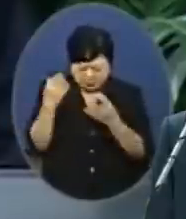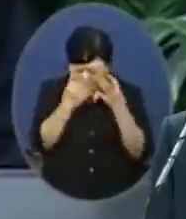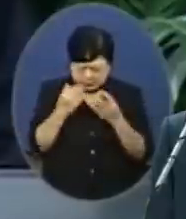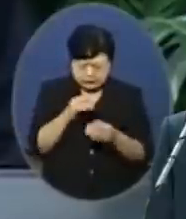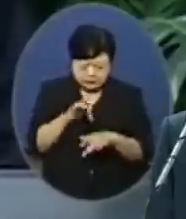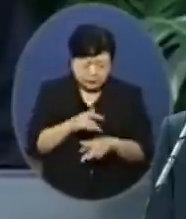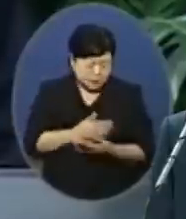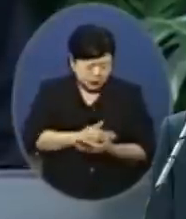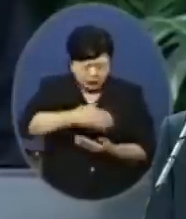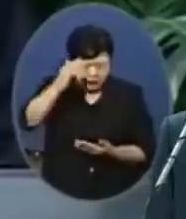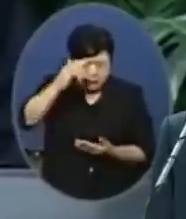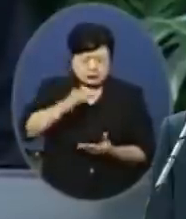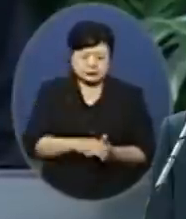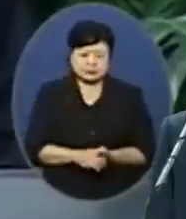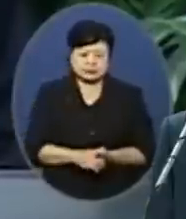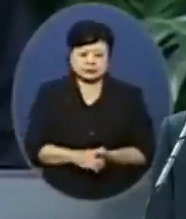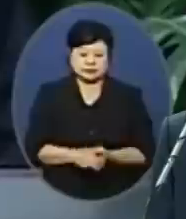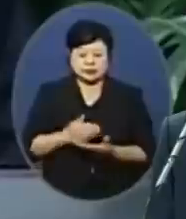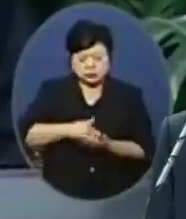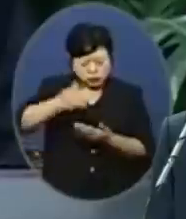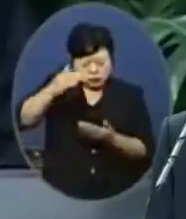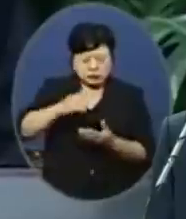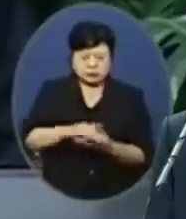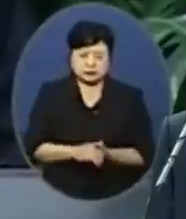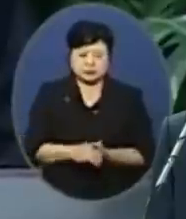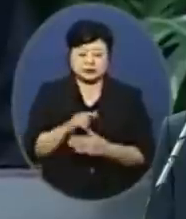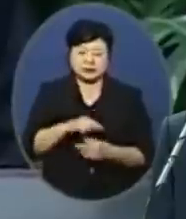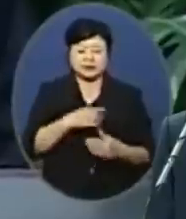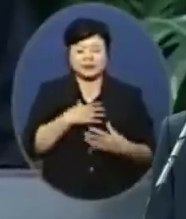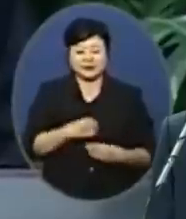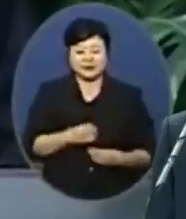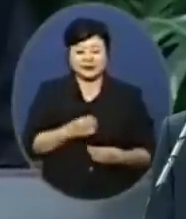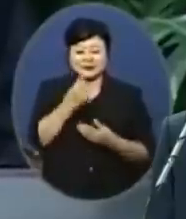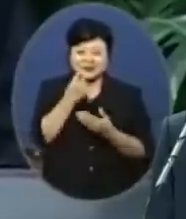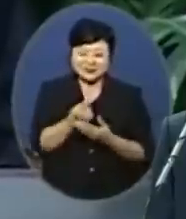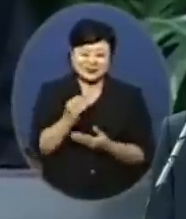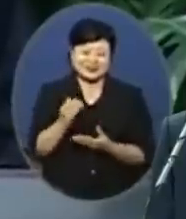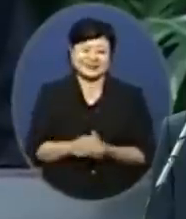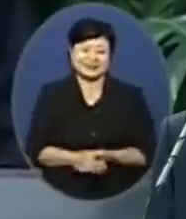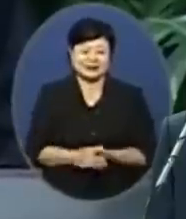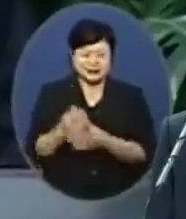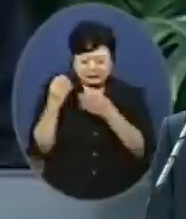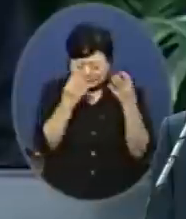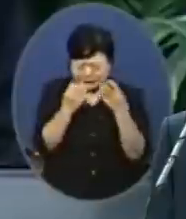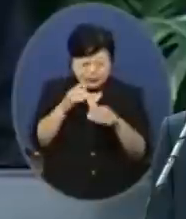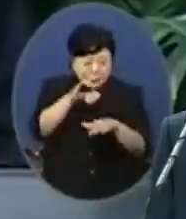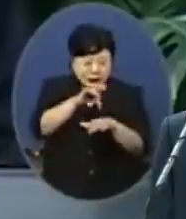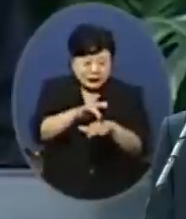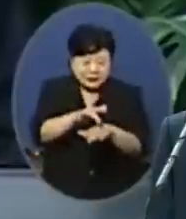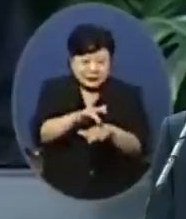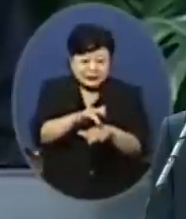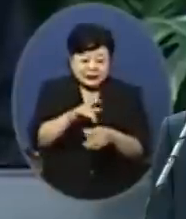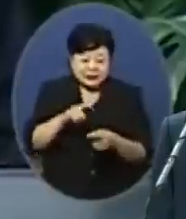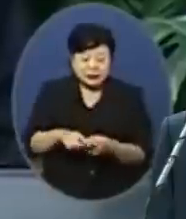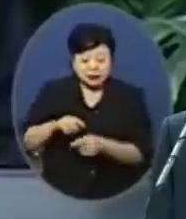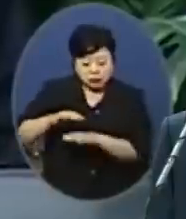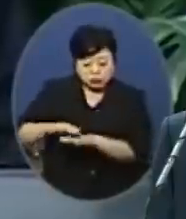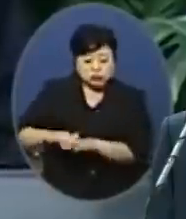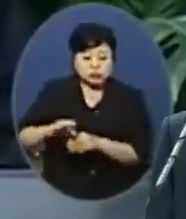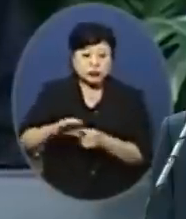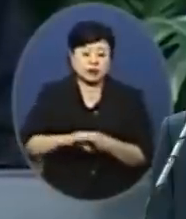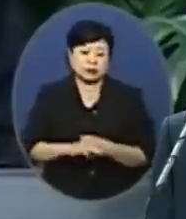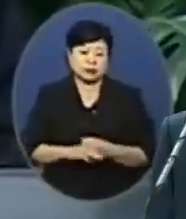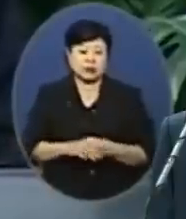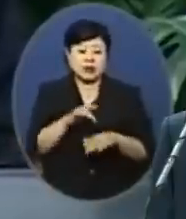하는 원수마귀는 물러가라. 쫓아내면 마음의 평안이 다가오는 것입니다. 어지럽게 하는 마귀를 그대로 내버려 놓으면